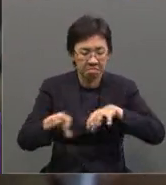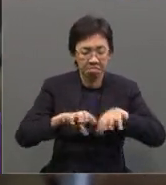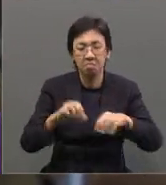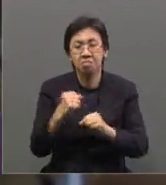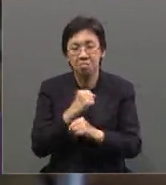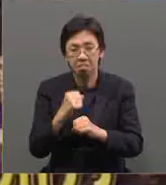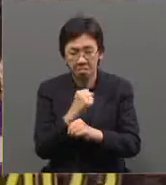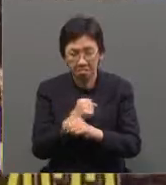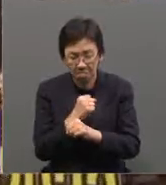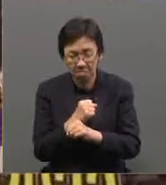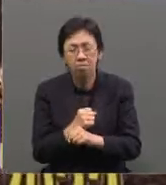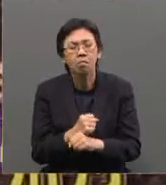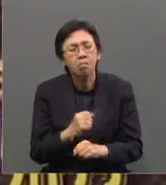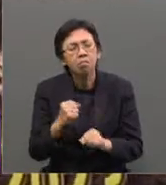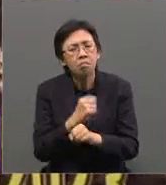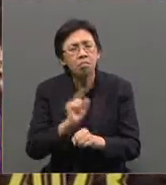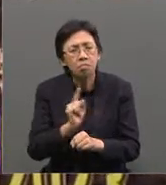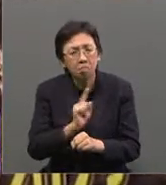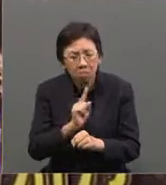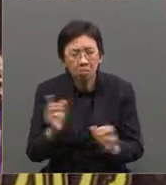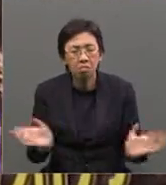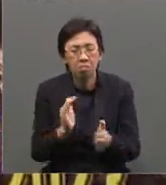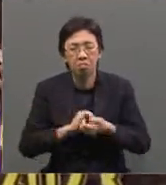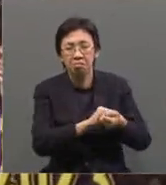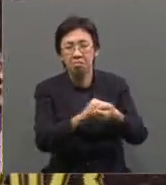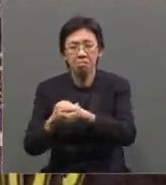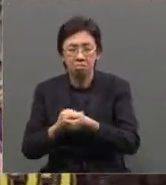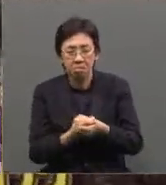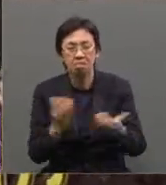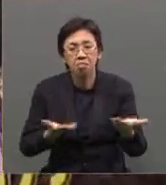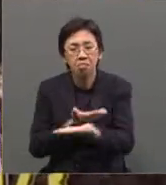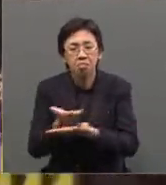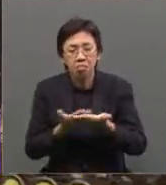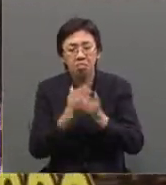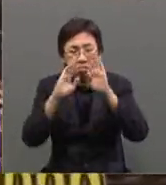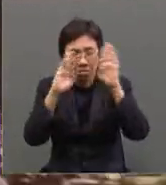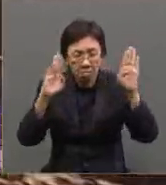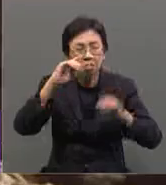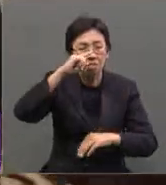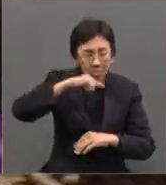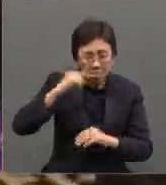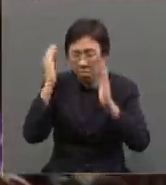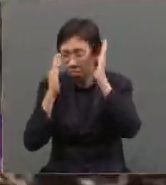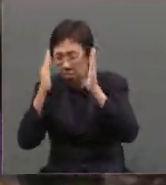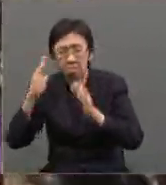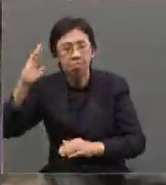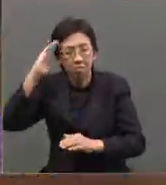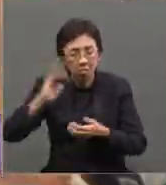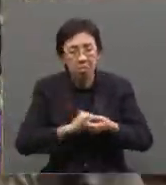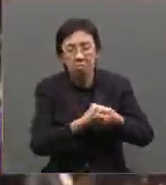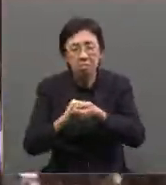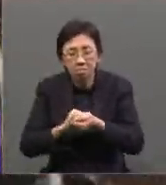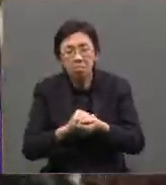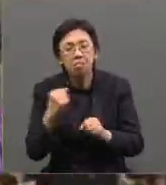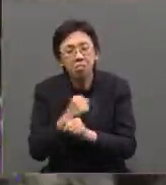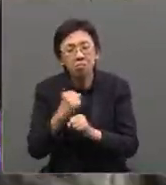ครั้งนี้ซึ่งก็มีขึ้นเพื่อเสริมสร้างความร่วมมือแล้วก็แลกเปลี่ยนประสบการณ์ระหว่างกองทัพบกไทยกับกองทัพบกมาเลเซียที่สำคัญเนี่ย